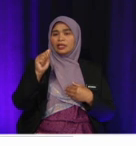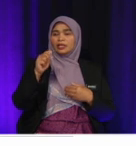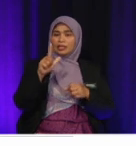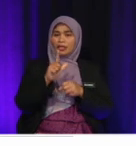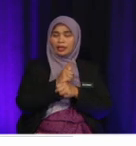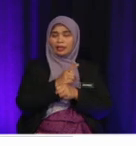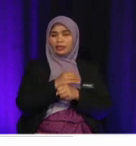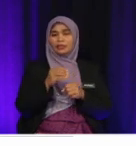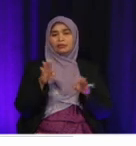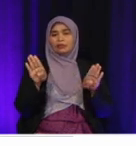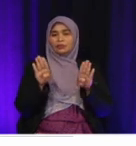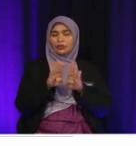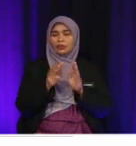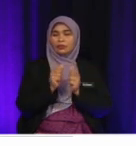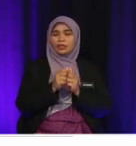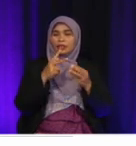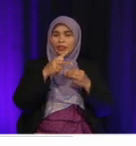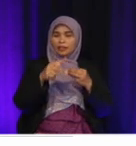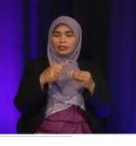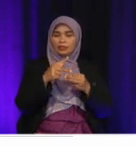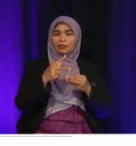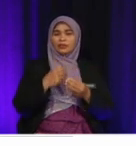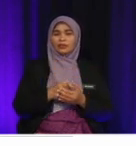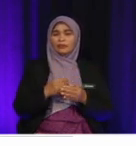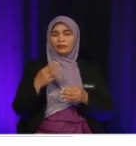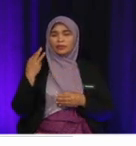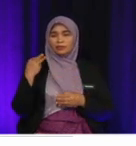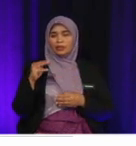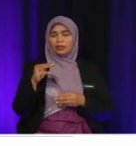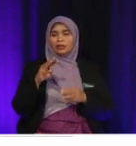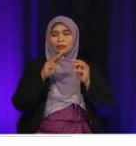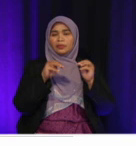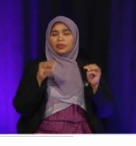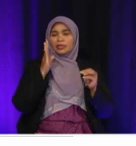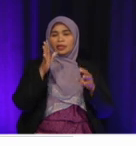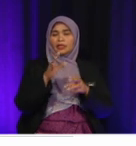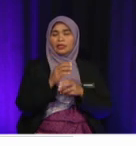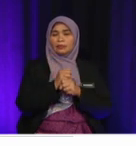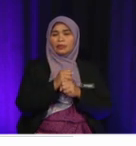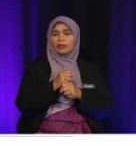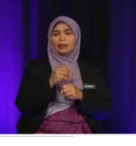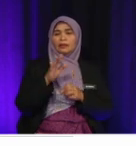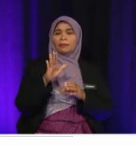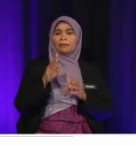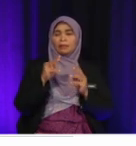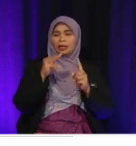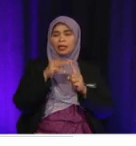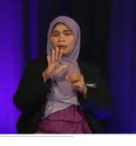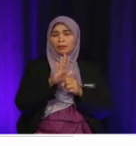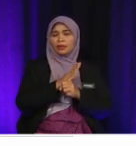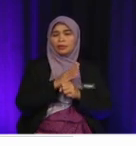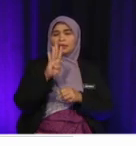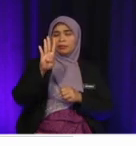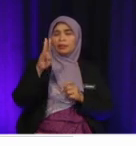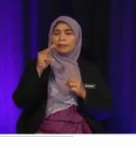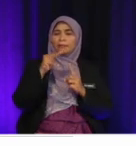ditutup dengan kesimpulan maka murid-murid akan mendapat markah penuhnya di situ